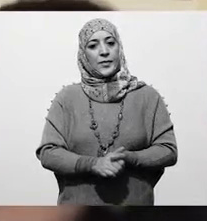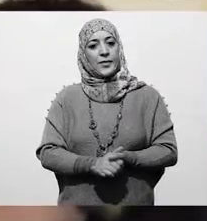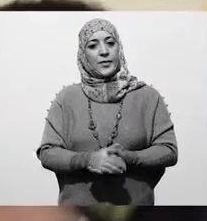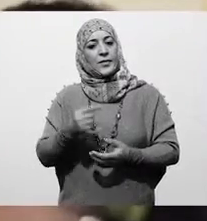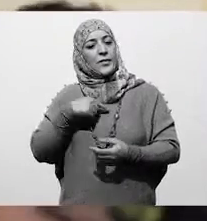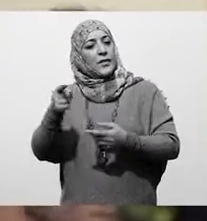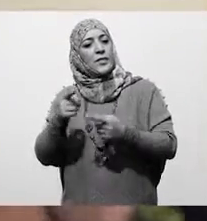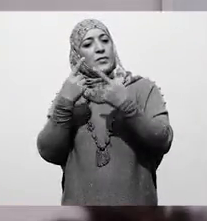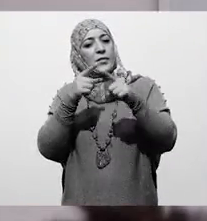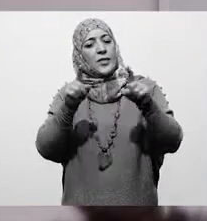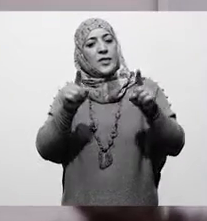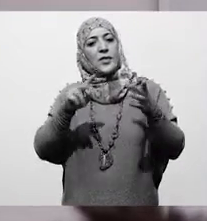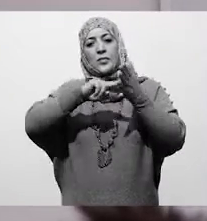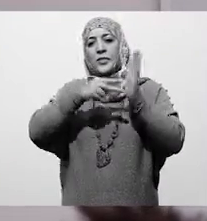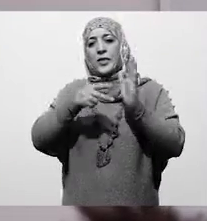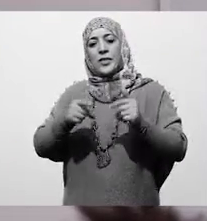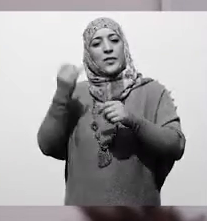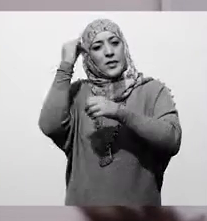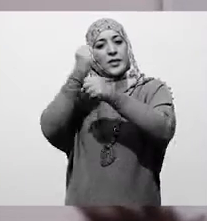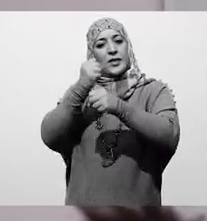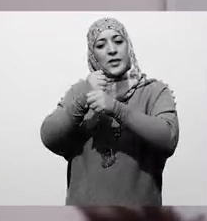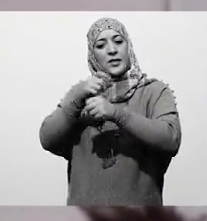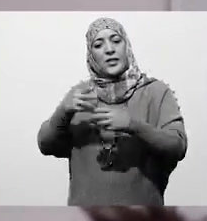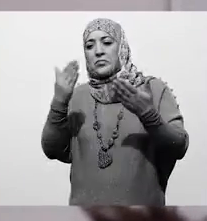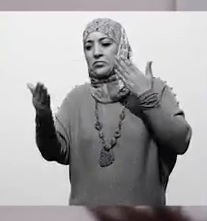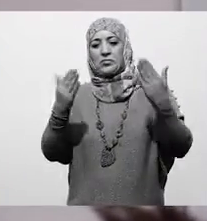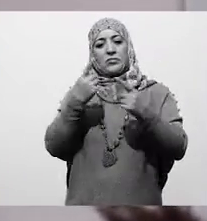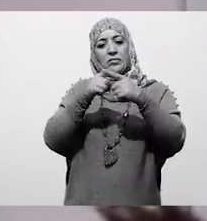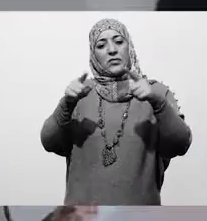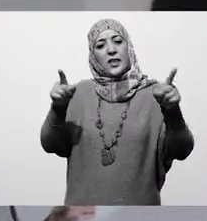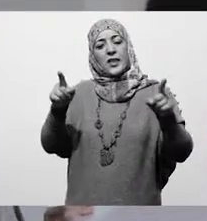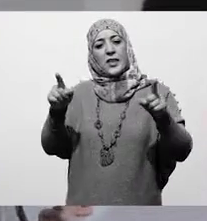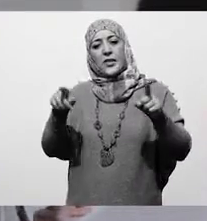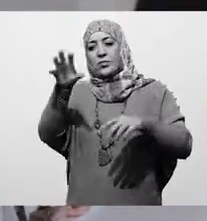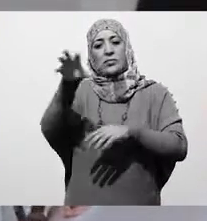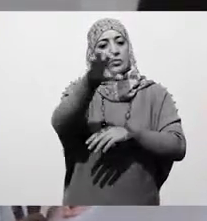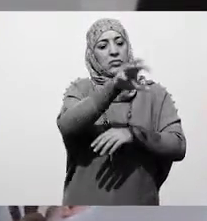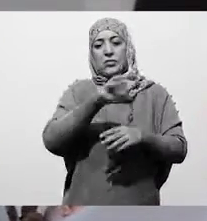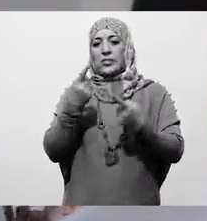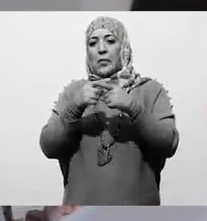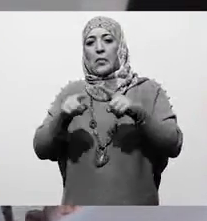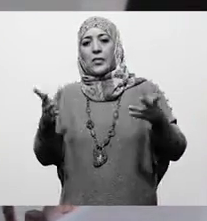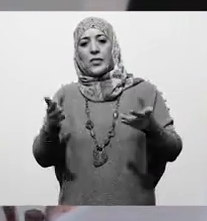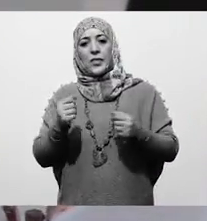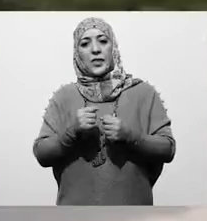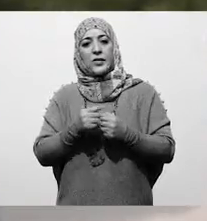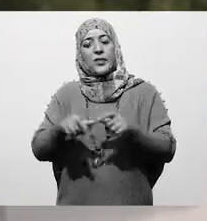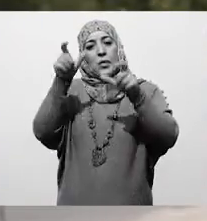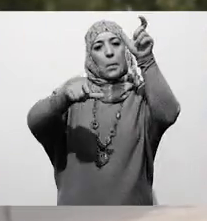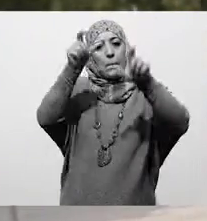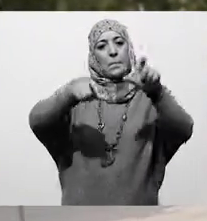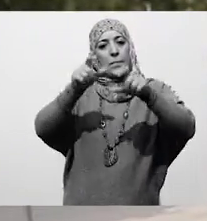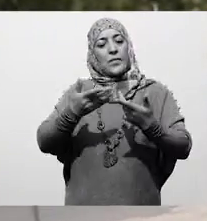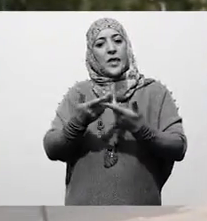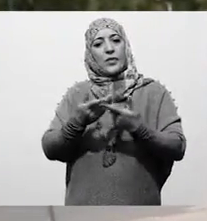Il y avait différentes thématiques d'initiative en fait parce que c'est très varié, les besoins sont différents d'une région à l'autre. Donc un énorme panel